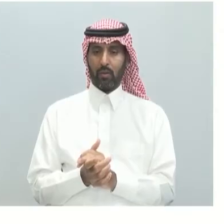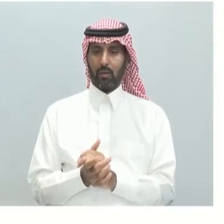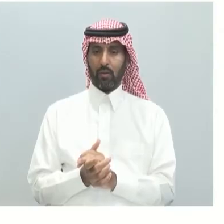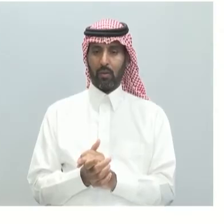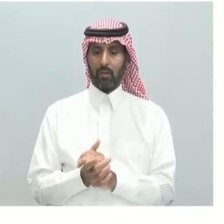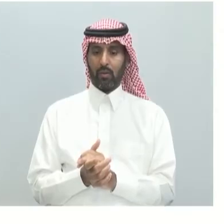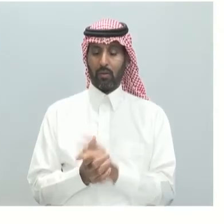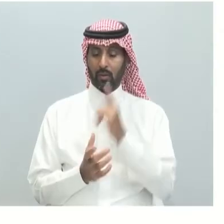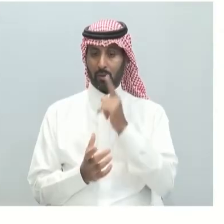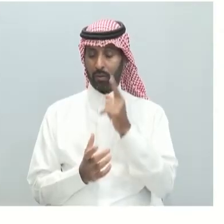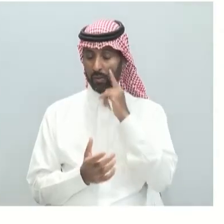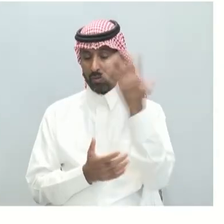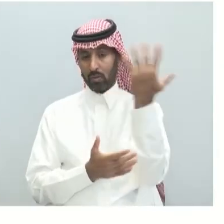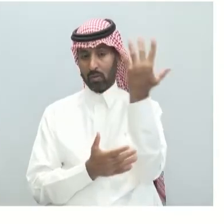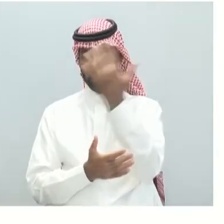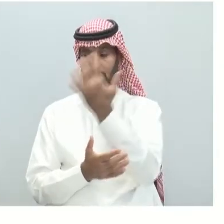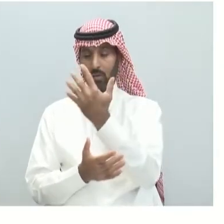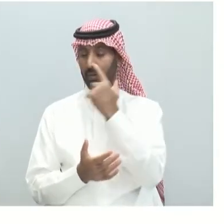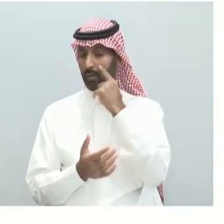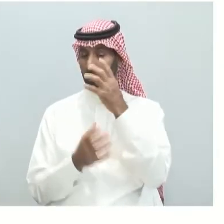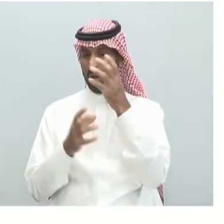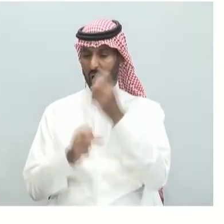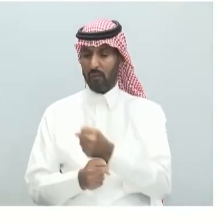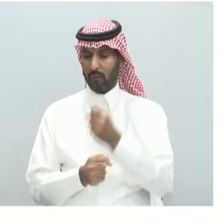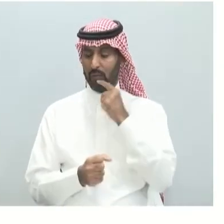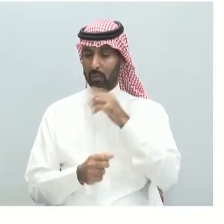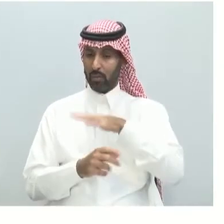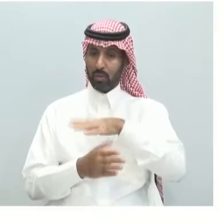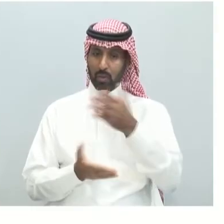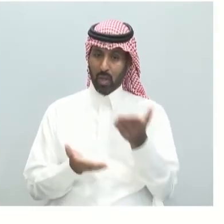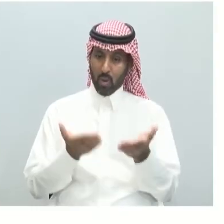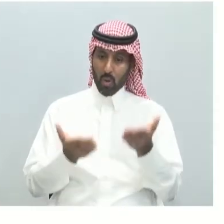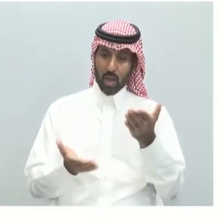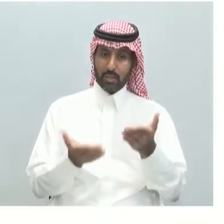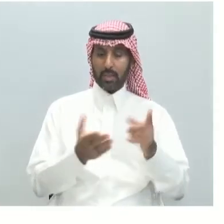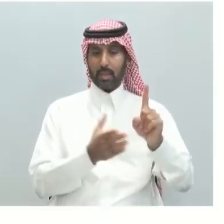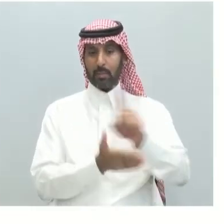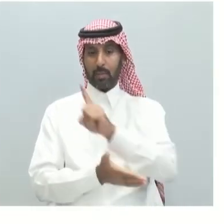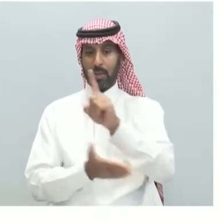اذا يسهم وجود الاشجار في حفظ التوازن البيئي